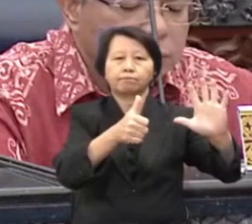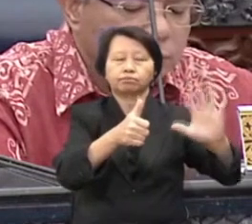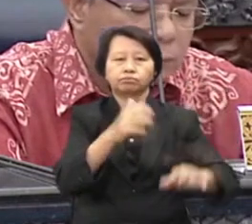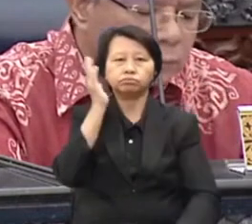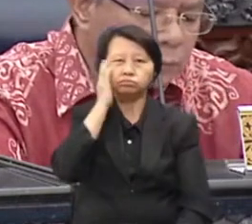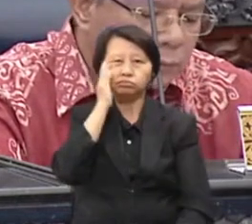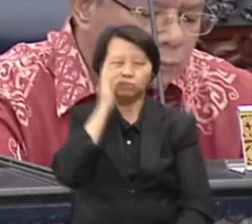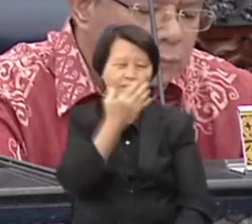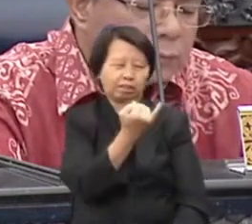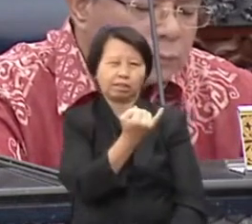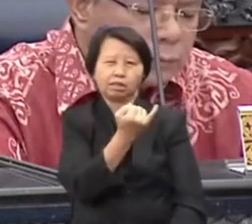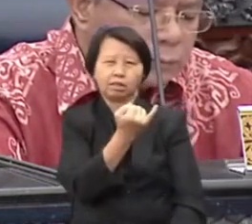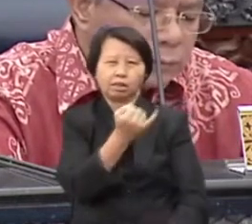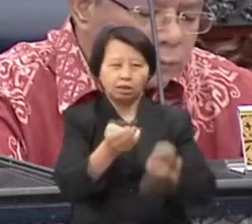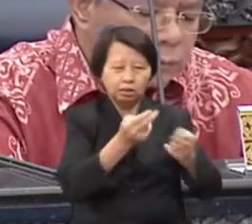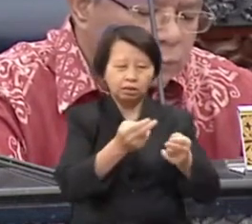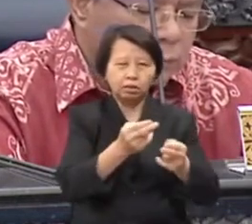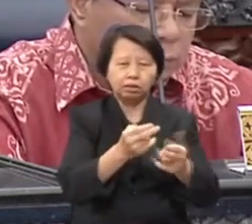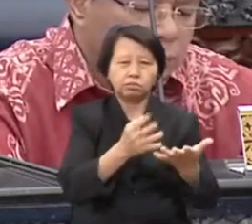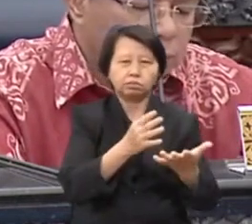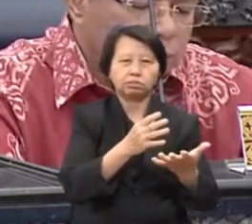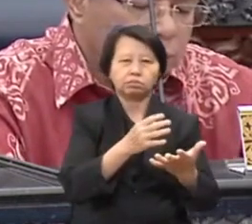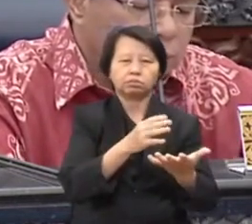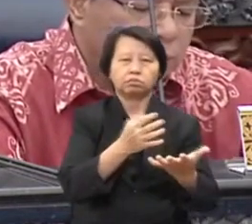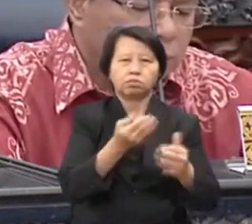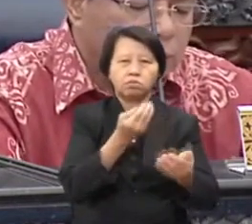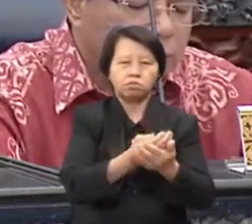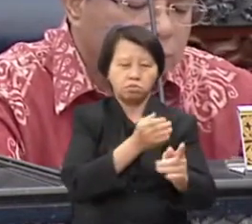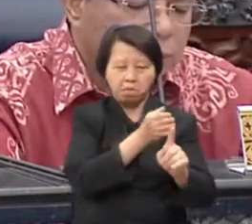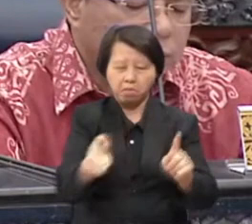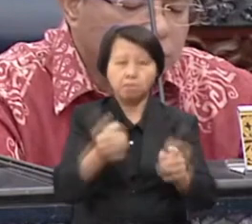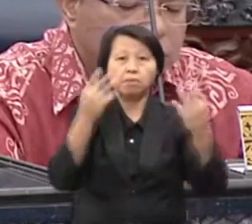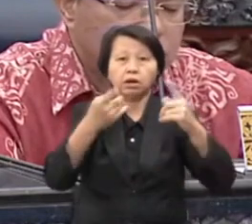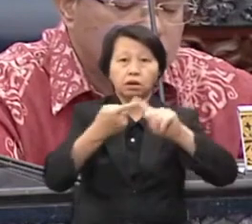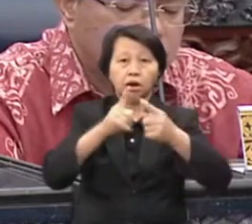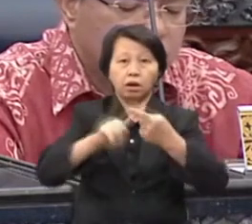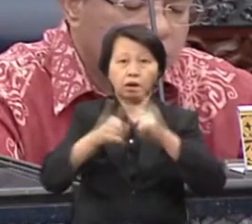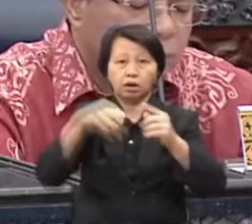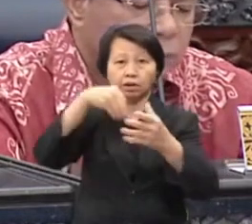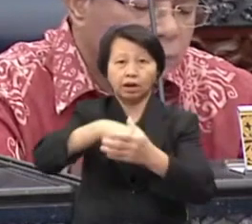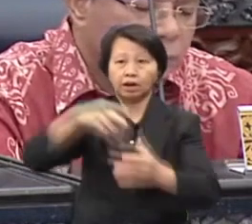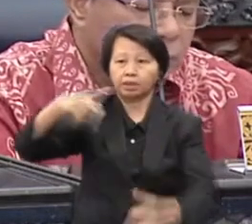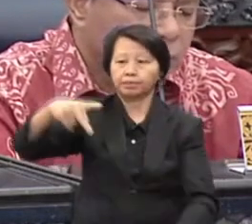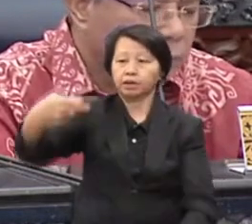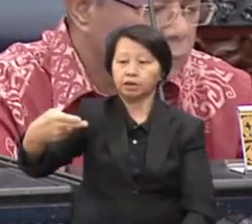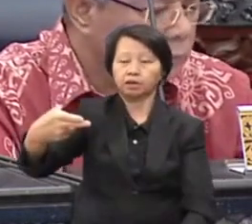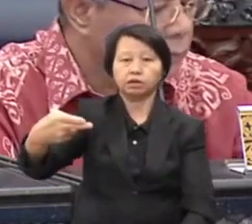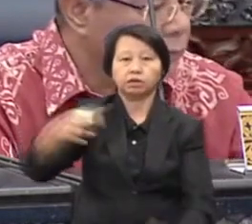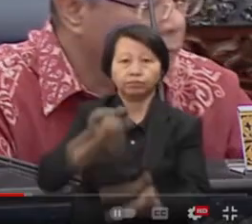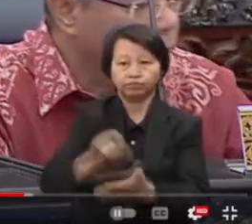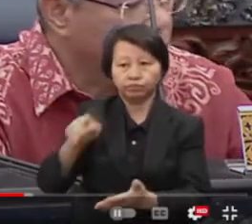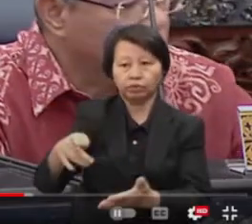hindari kesan buruk akibat pemusatan kuasa ini ramai sahabat-sahabat kita dalam paketan harapan ketika itu